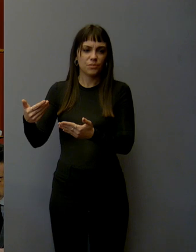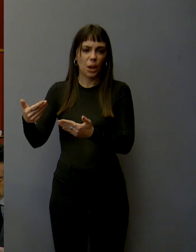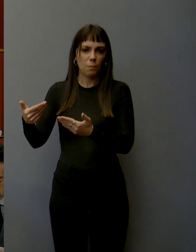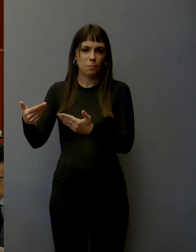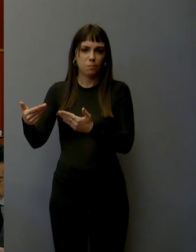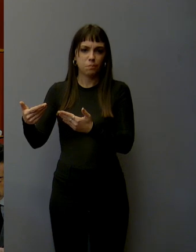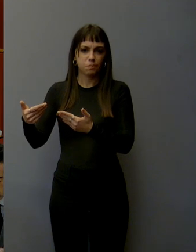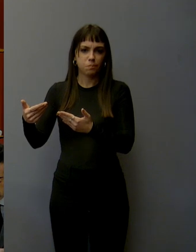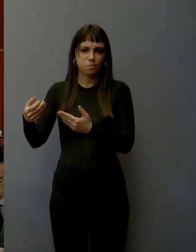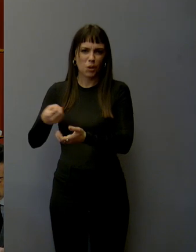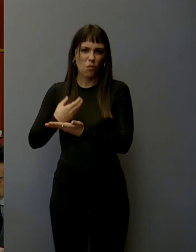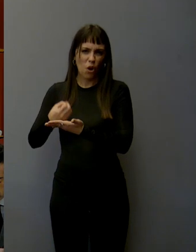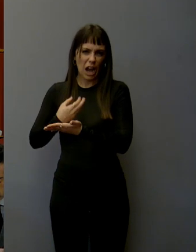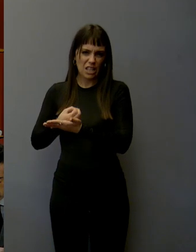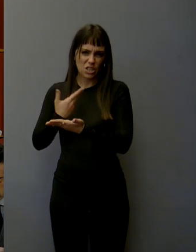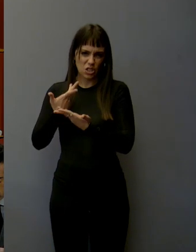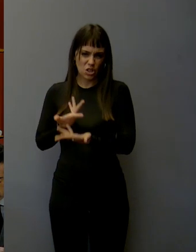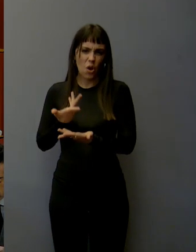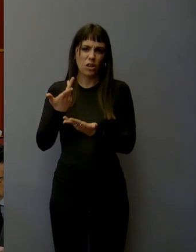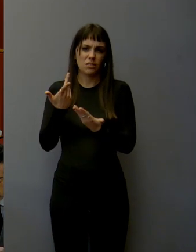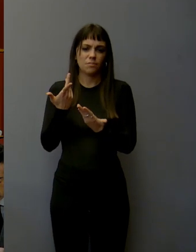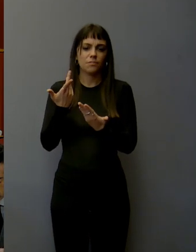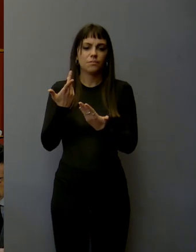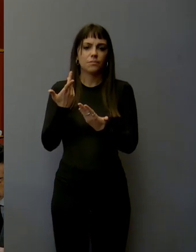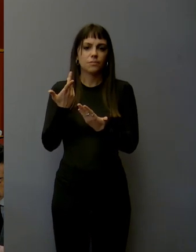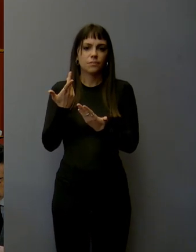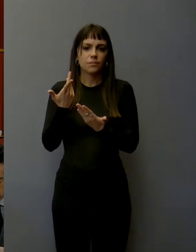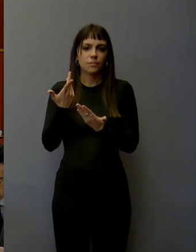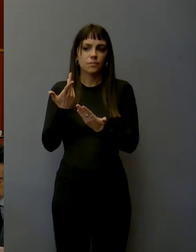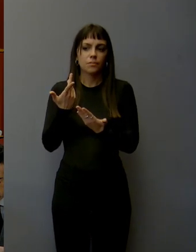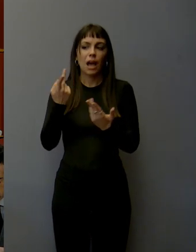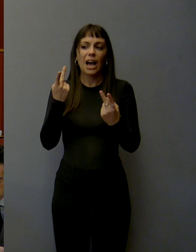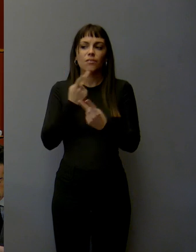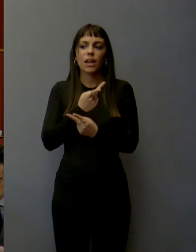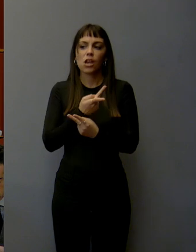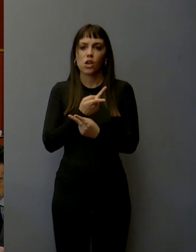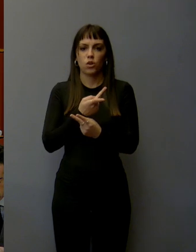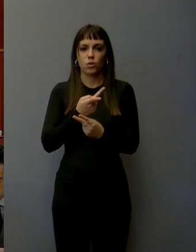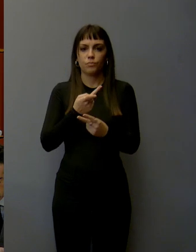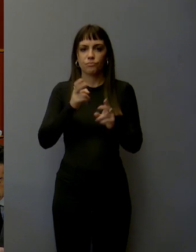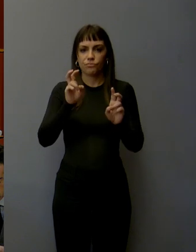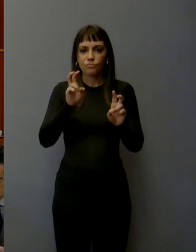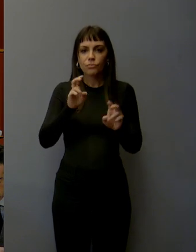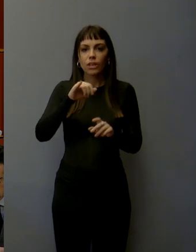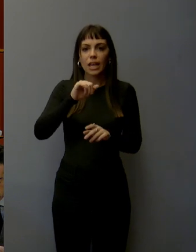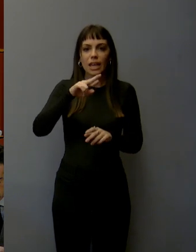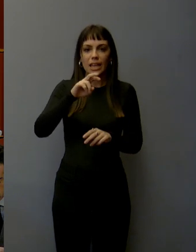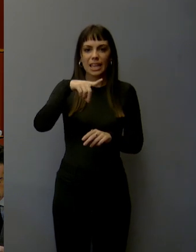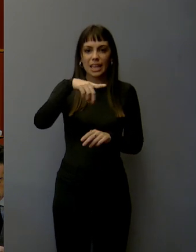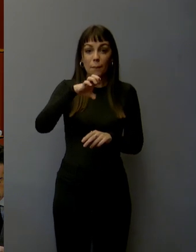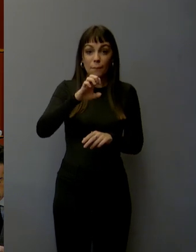a canoni diversi ma il tema del dell'irpef il tema della Tari che sono due temi che hanno